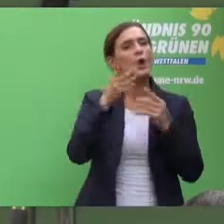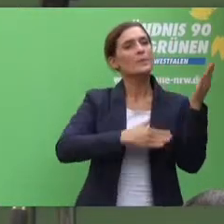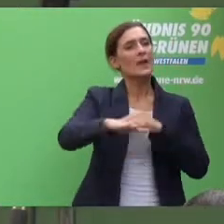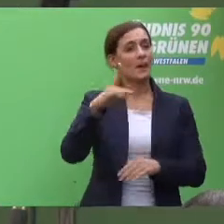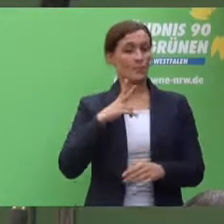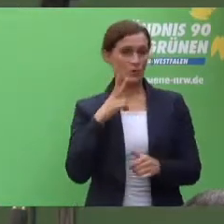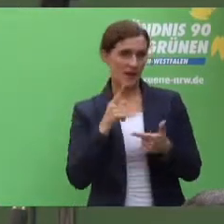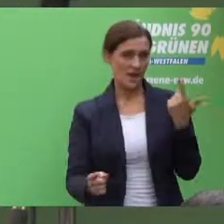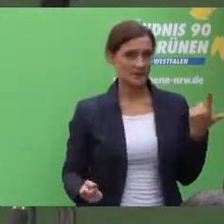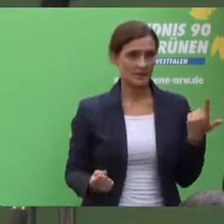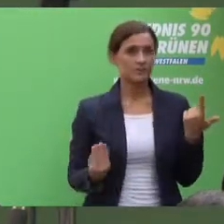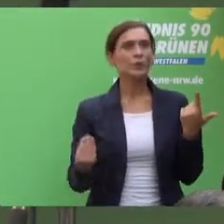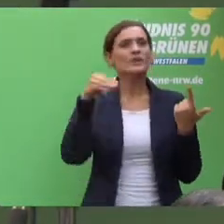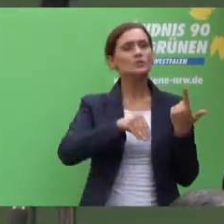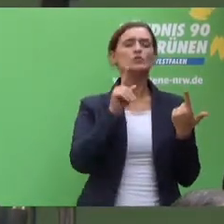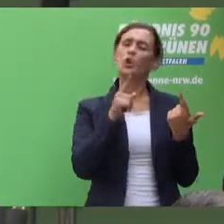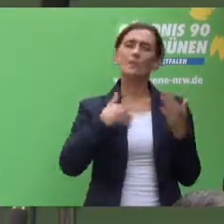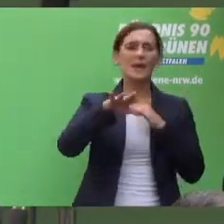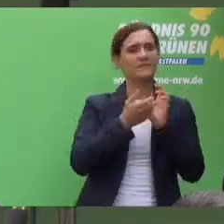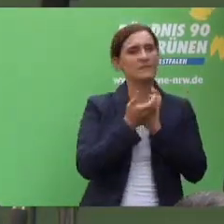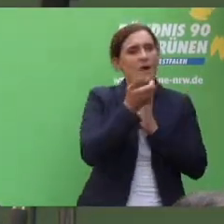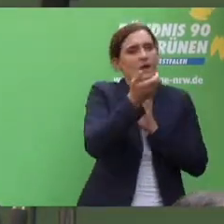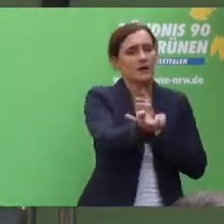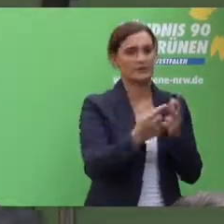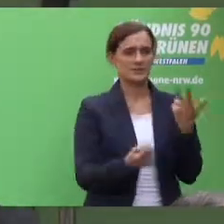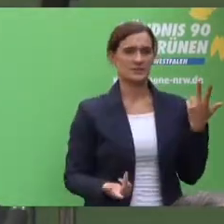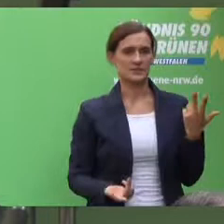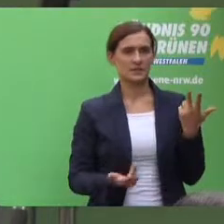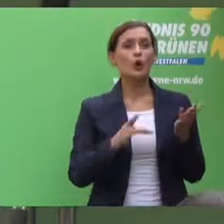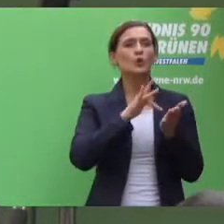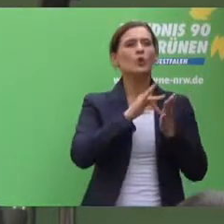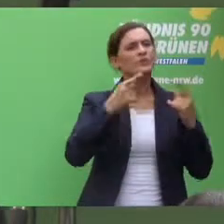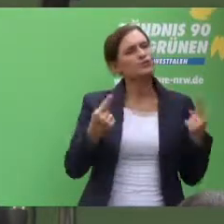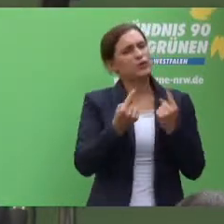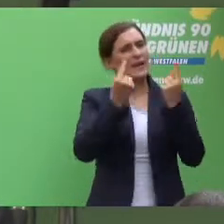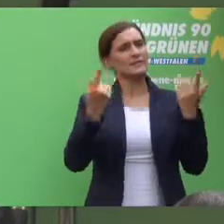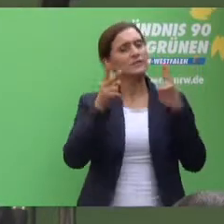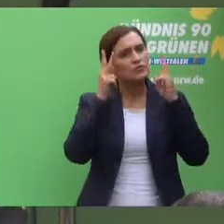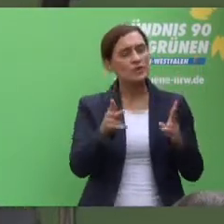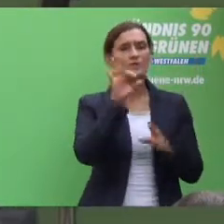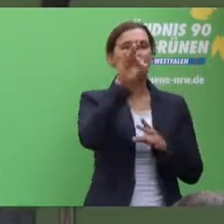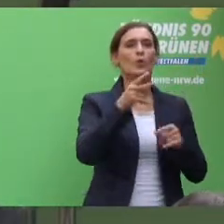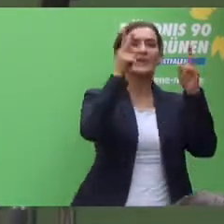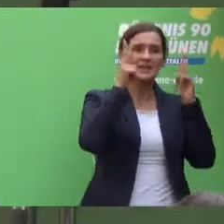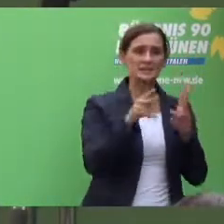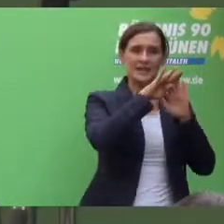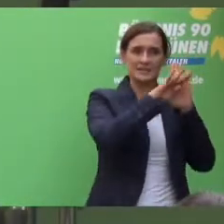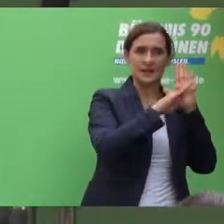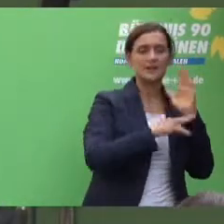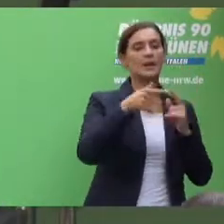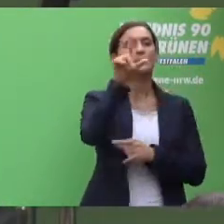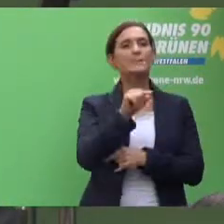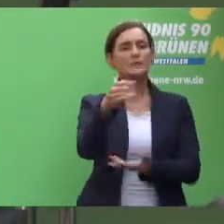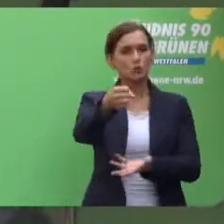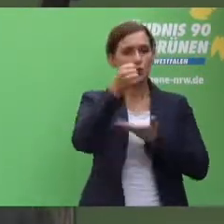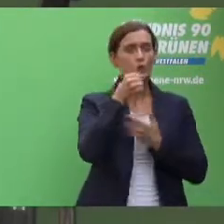dass es in diesem Lande nachhaltiger geht. Wir streiten dafür, dass es endlich einen gesetzlichen Mindestlohn, eine